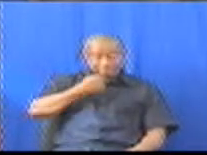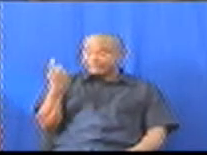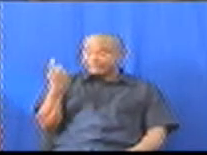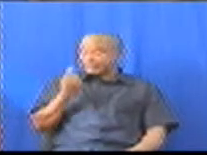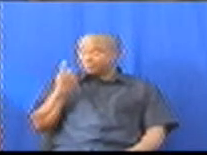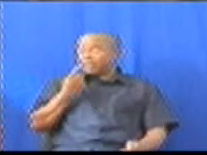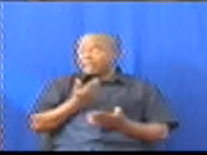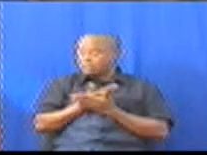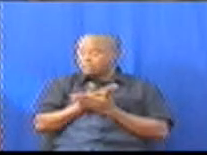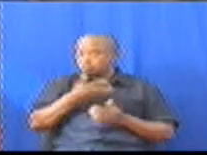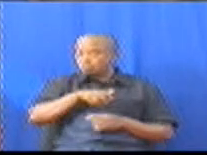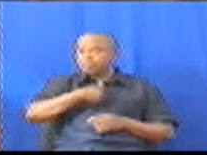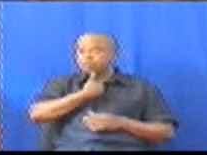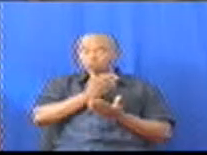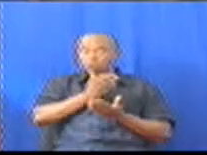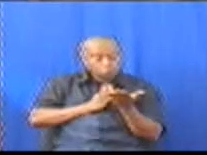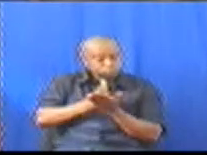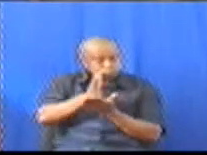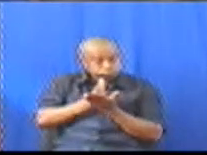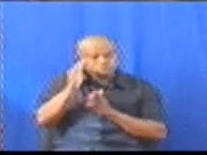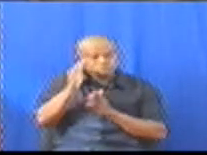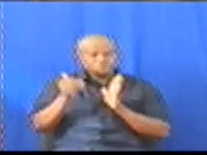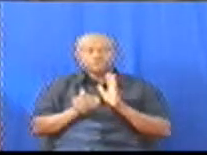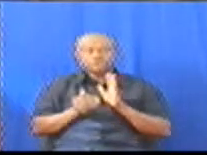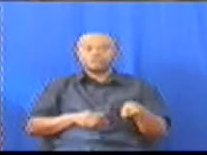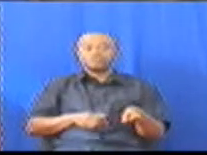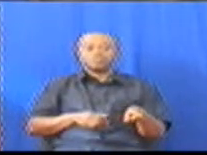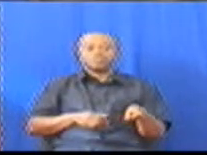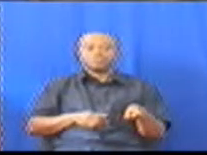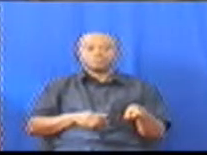wa kupitisha sheria hizi, sheria ambazo